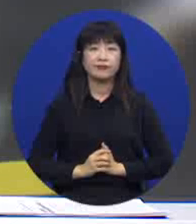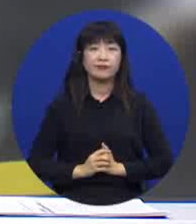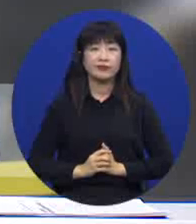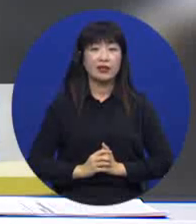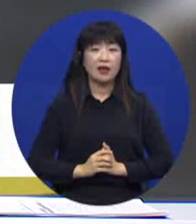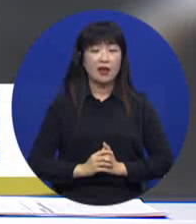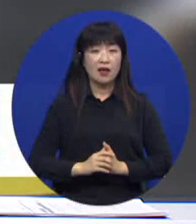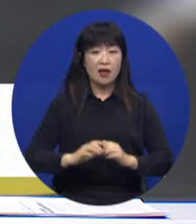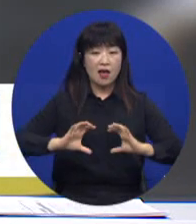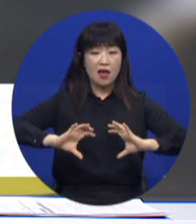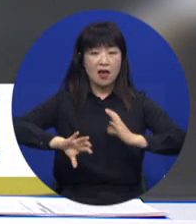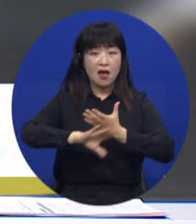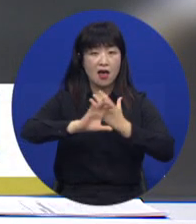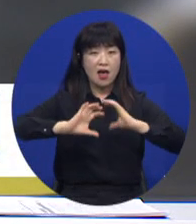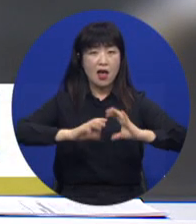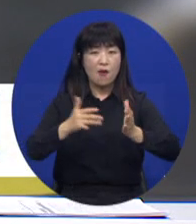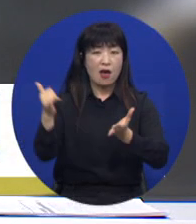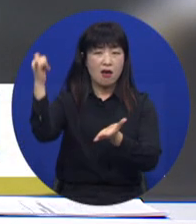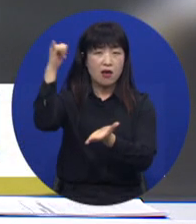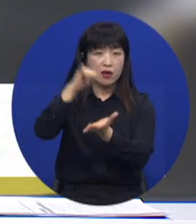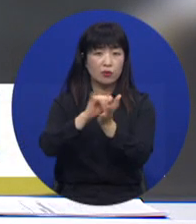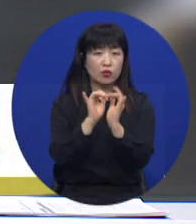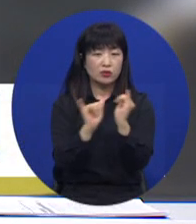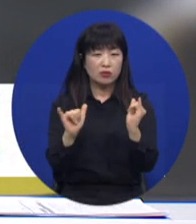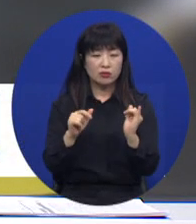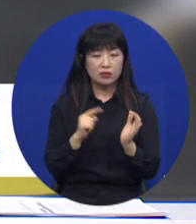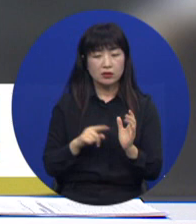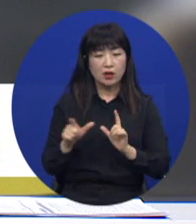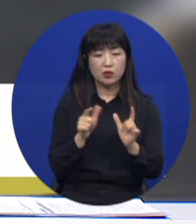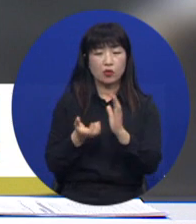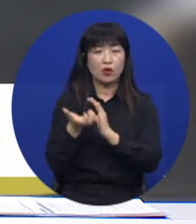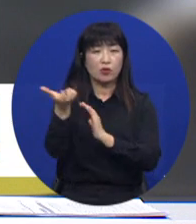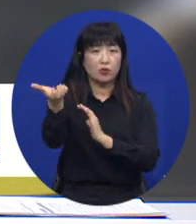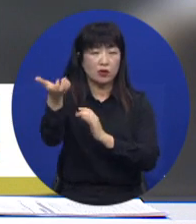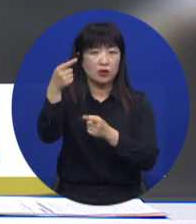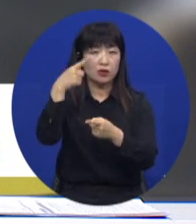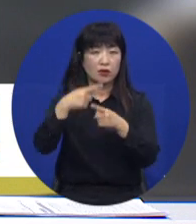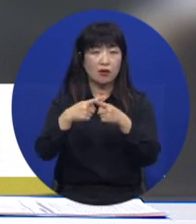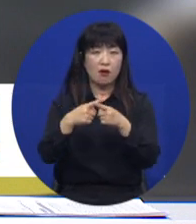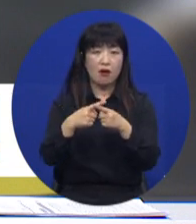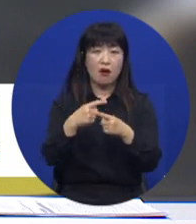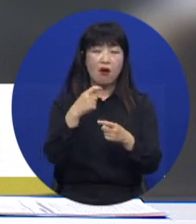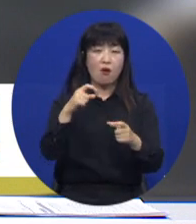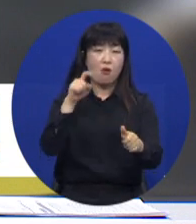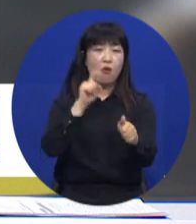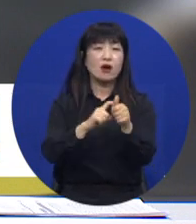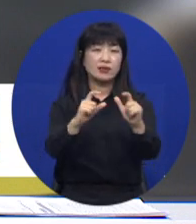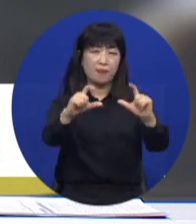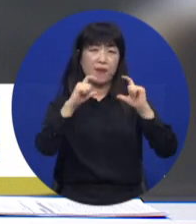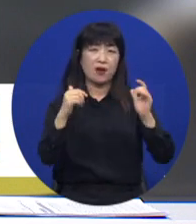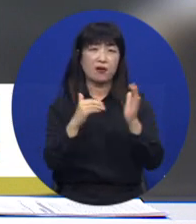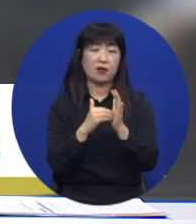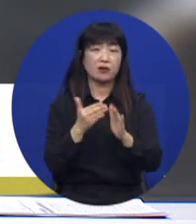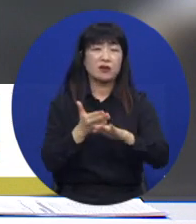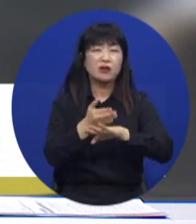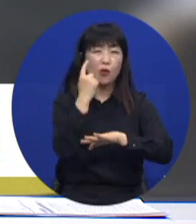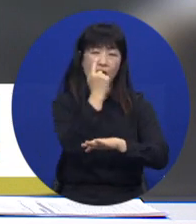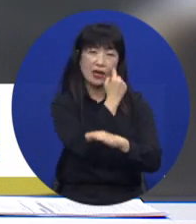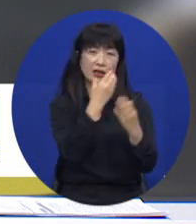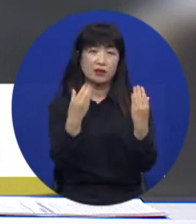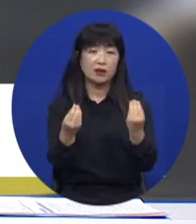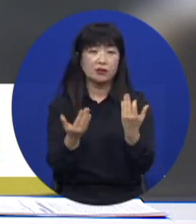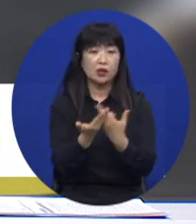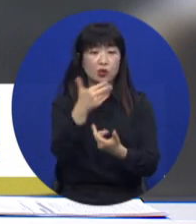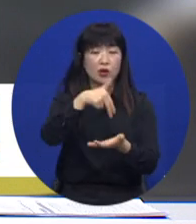해외 입국자가 코로나19 진단 검사 없이 거주지까지 갔다가 확진 판정을 받은 사실이 뒤늦게 확인됐습니다.